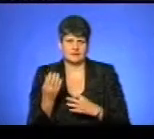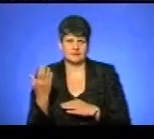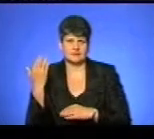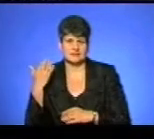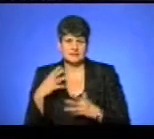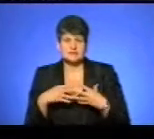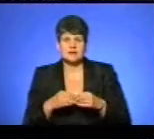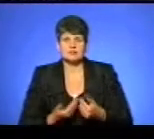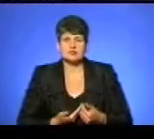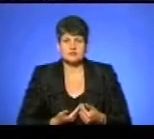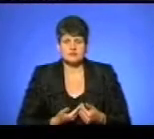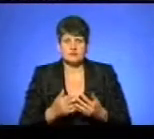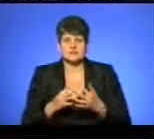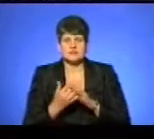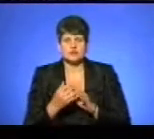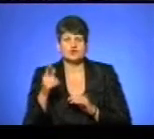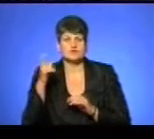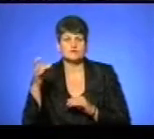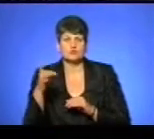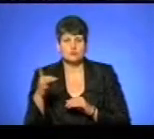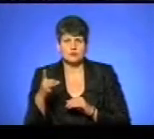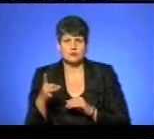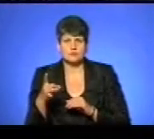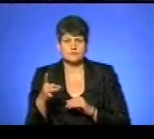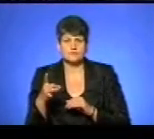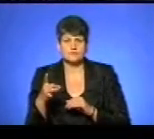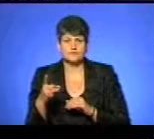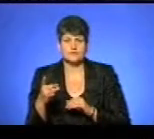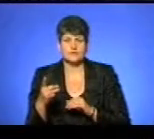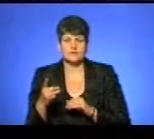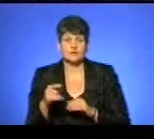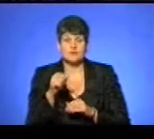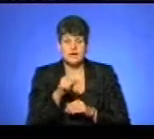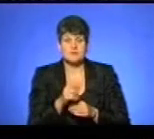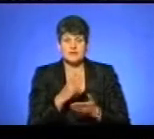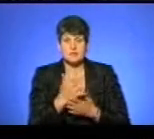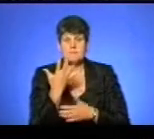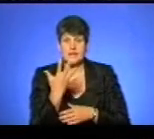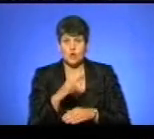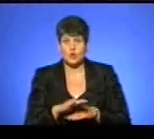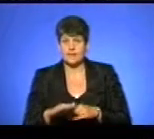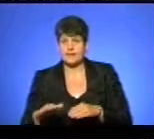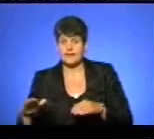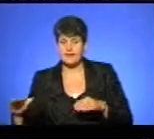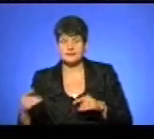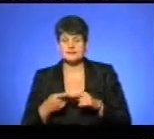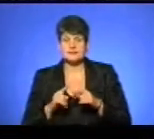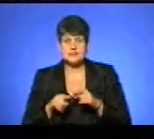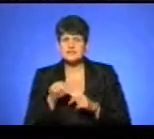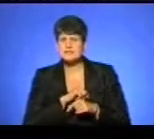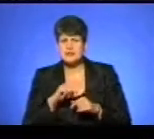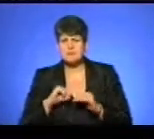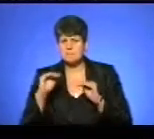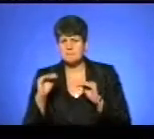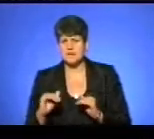Проживає сім'я в одному з сіл Чортківського району, в якій виховується п'ятеро дітей. Значить, цей хлопчик, це дворічний наймолодший